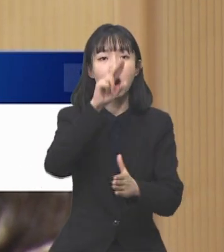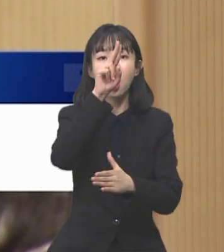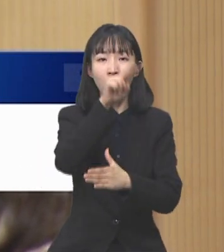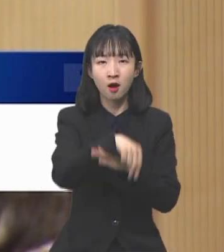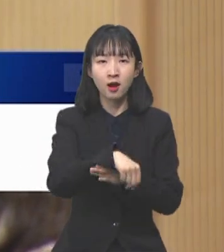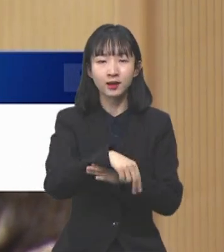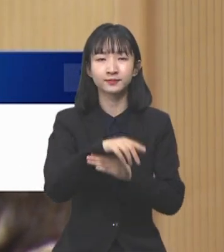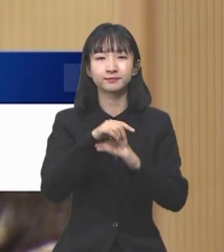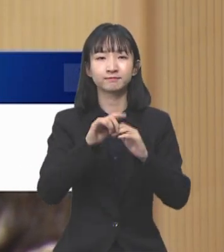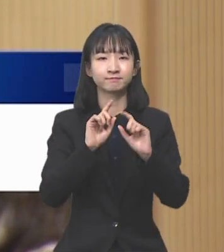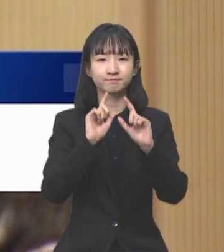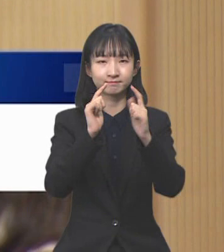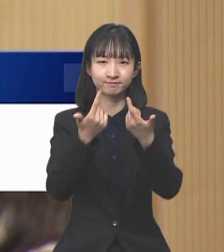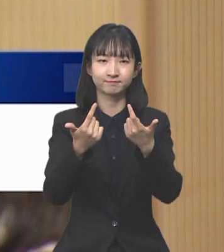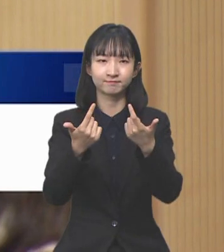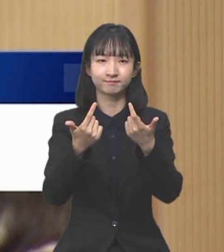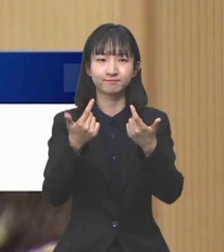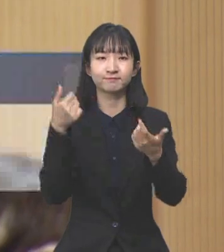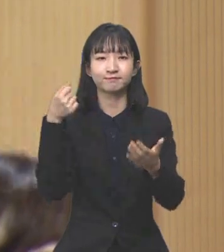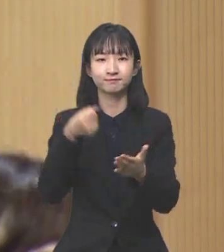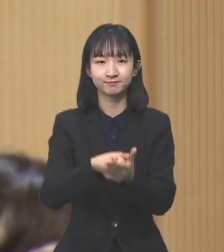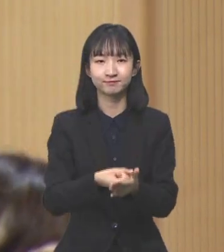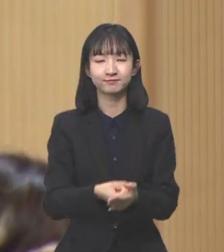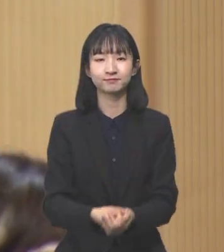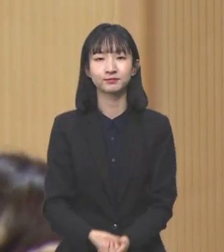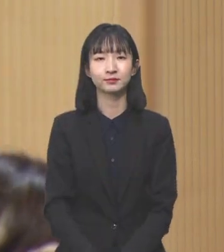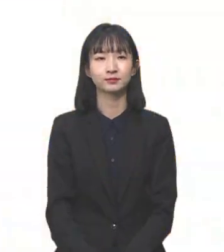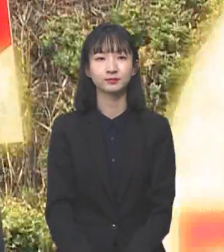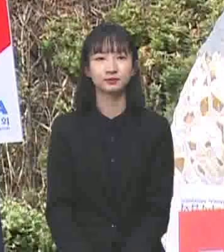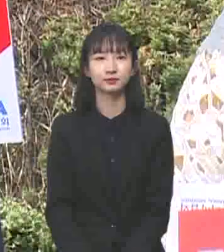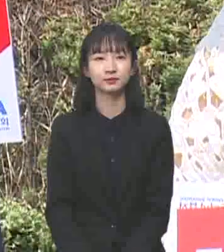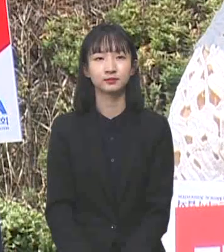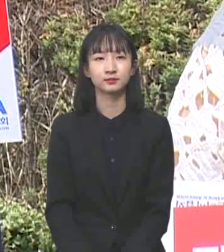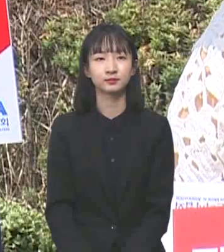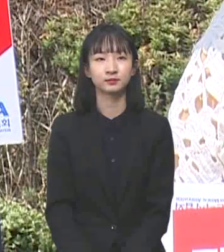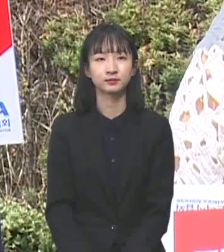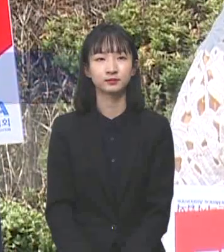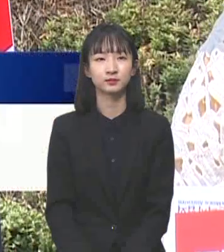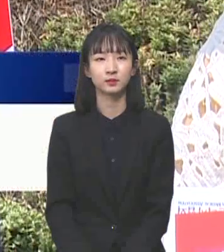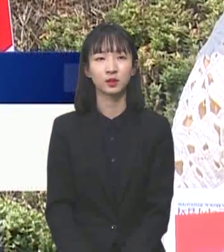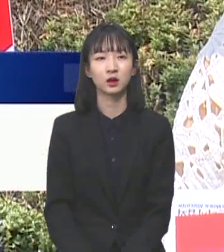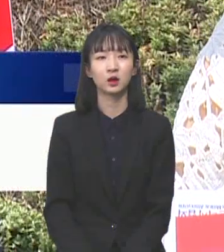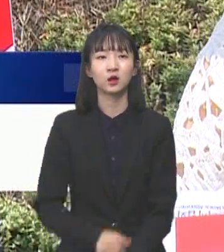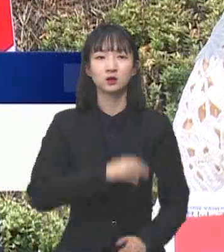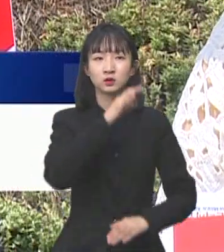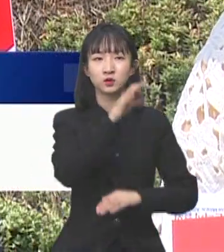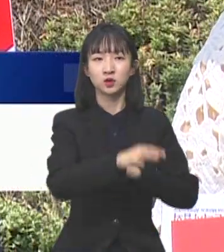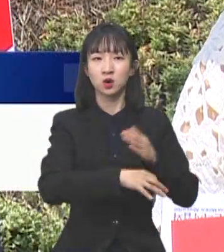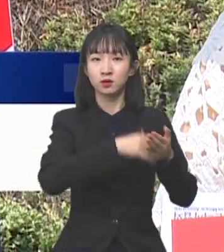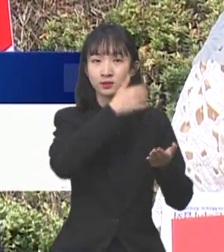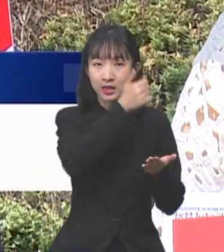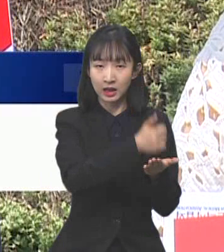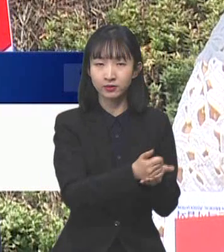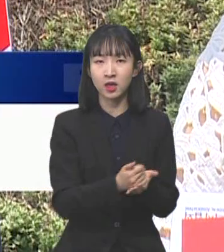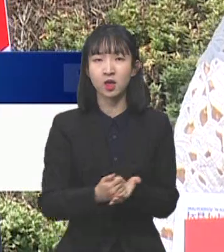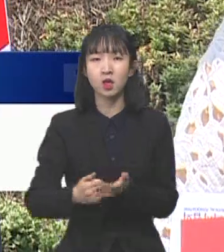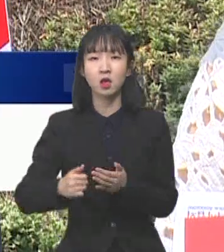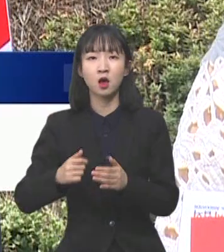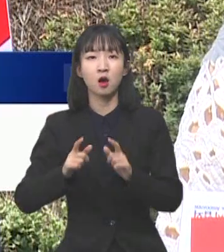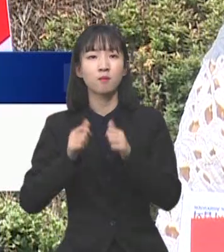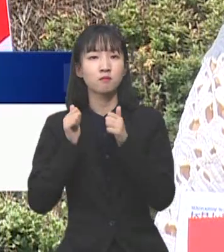사지 않 않기 5 테 좀 4 쭉 최고층 등에 대한 고발장을 접수 를 알